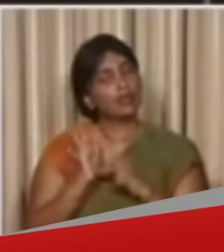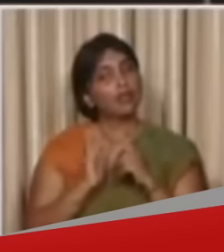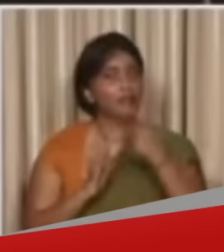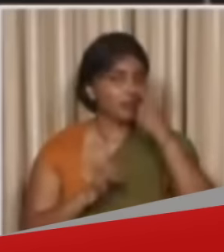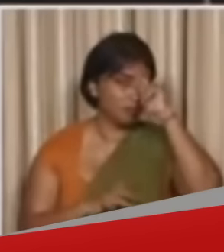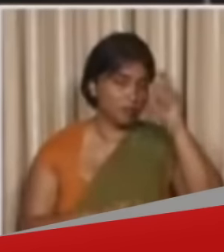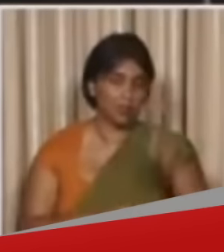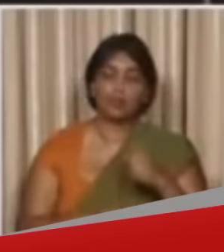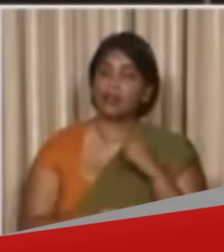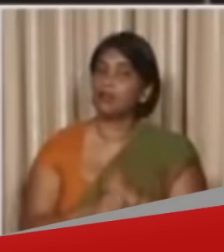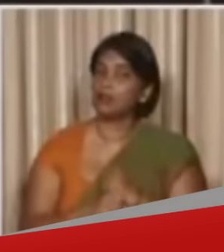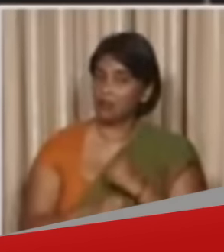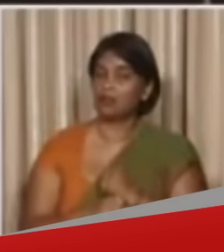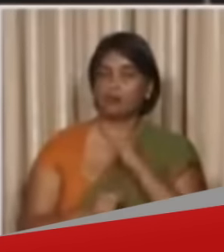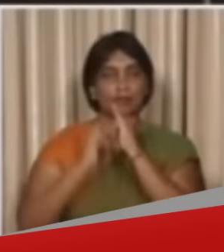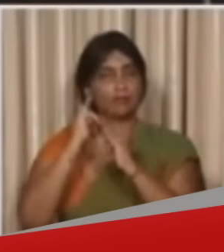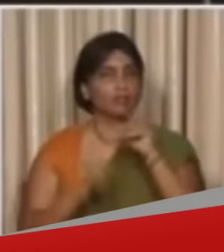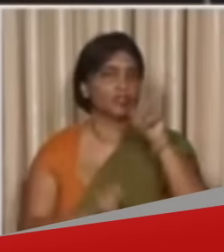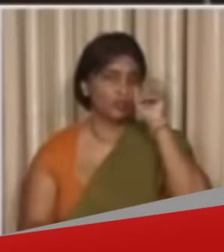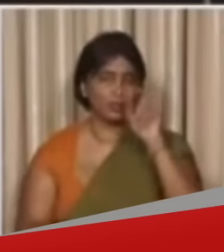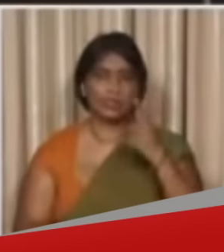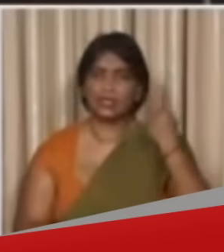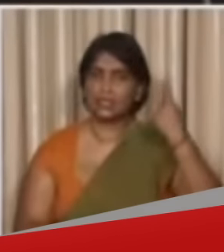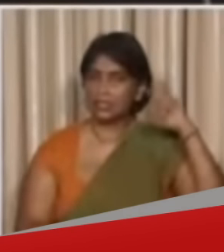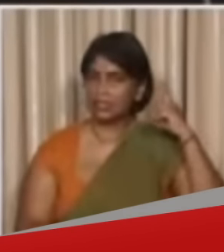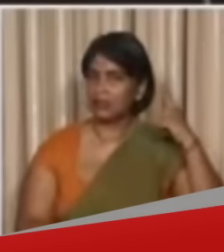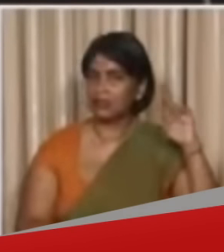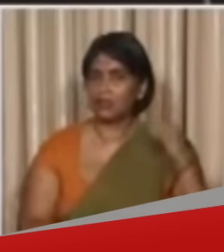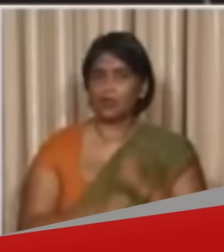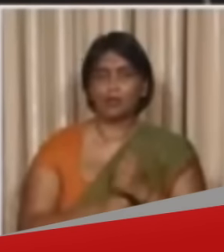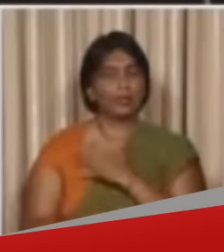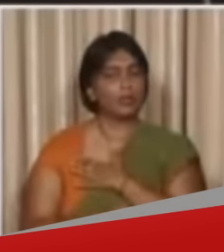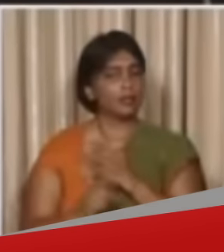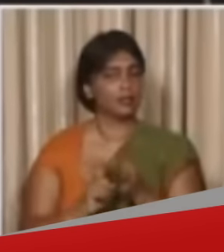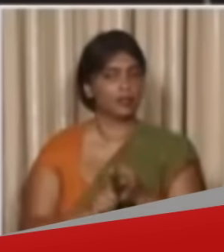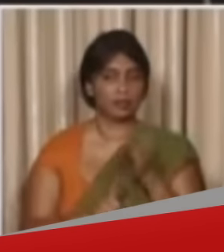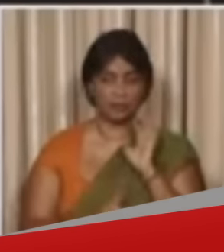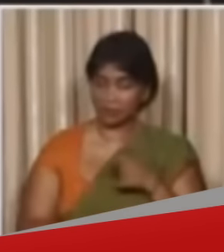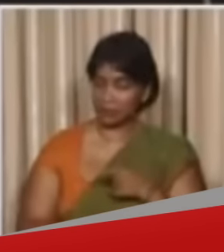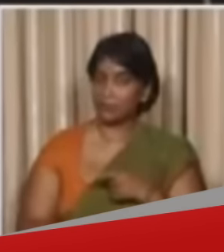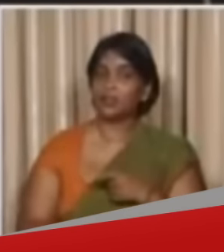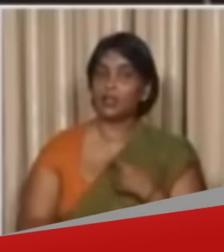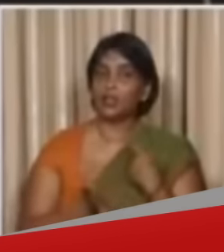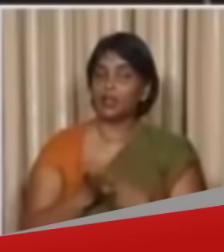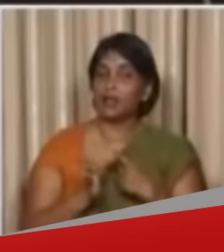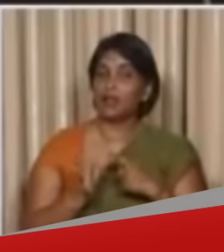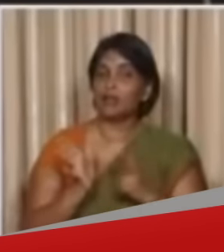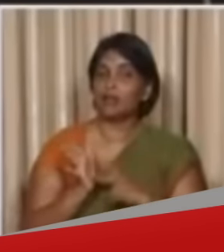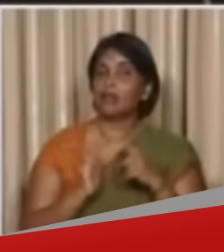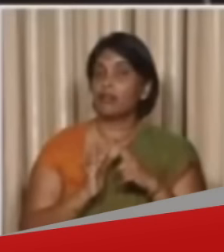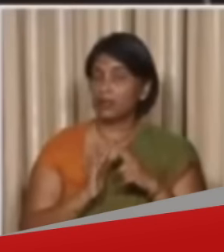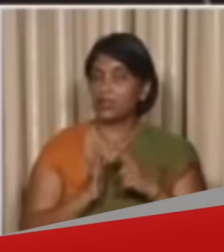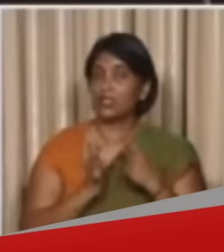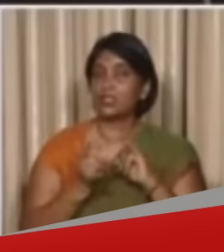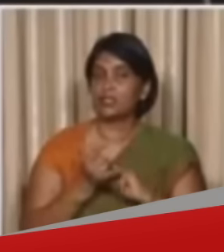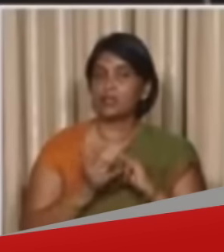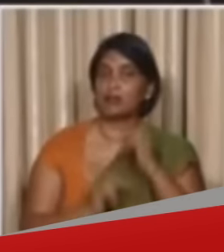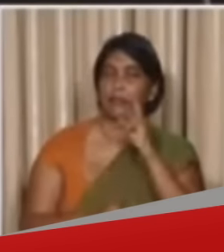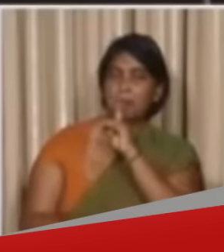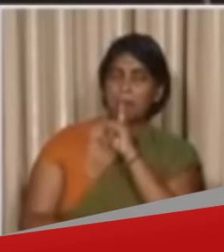මහත්තයටයි ආණ්ඩුව අය බයිනෝ අපි දැක්කා. ඒ වගේම ඊයේ පෙරදා ගෝඨාභය රාජපක්ෂ හිටපු ජනාධිපතිතුමත් රවීට සානිට බයිනෝ අපි දැක්කා.